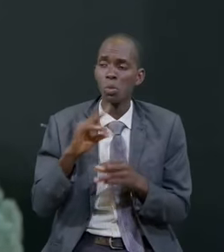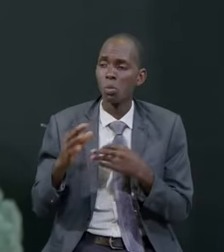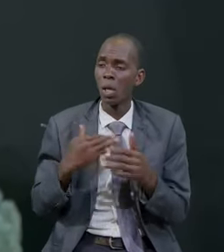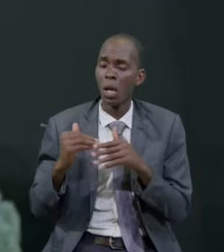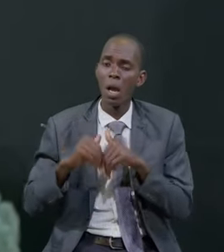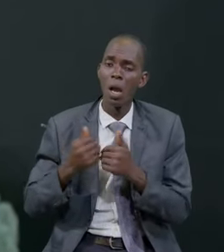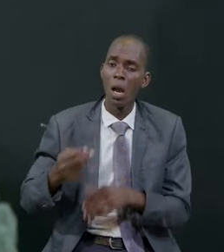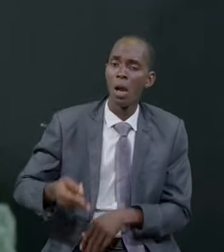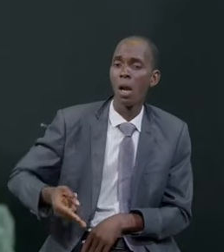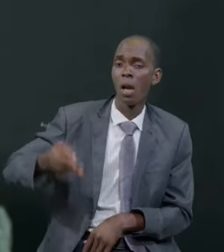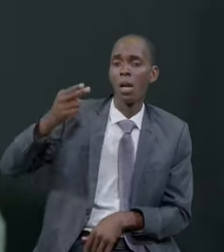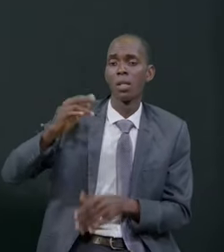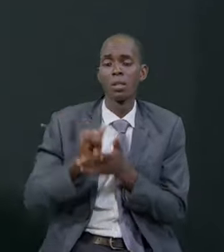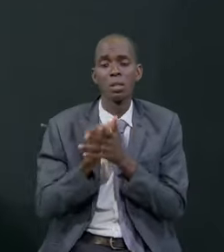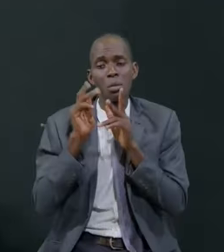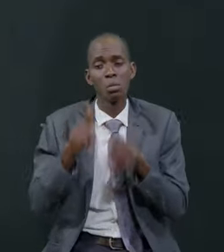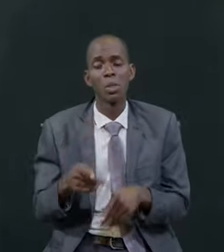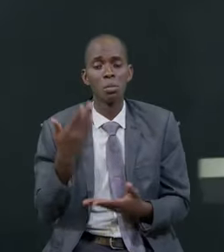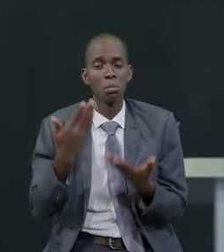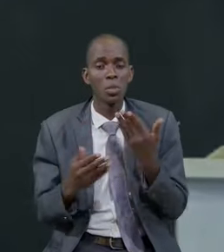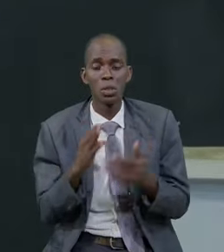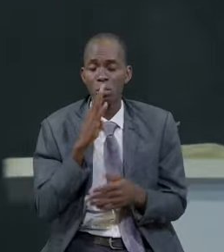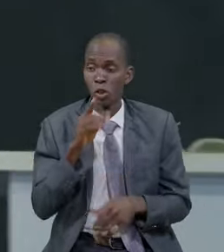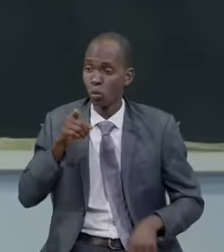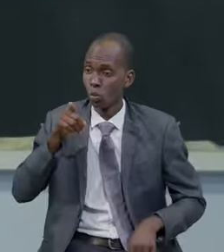l'homme. C'est toi la femme.